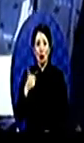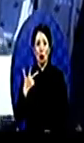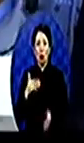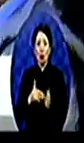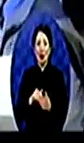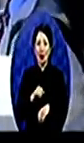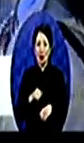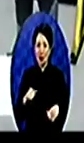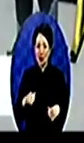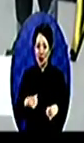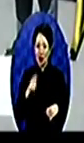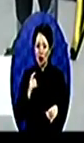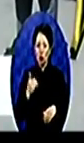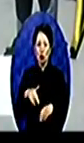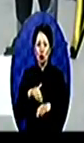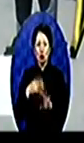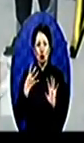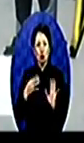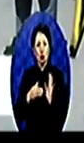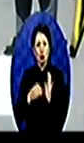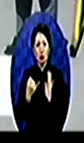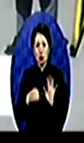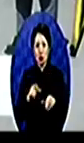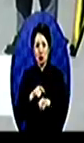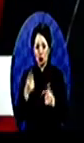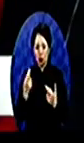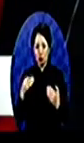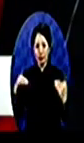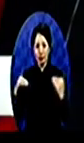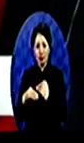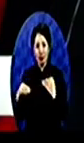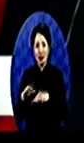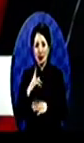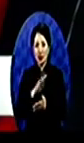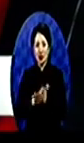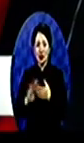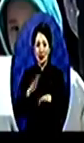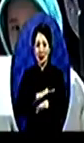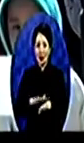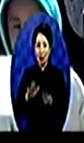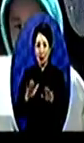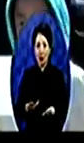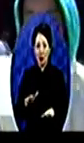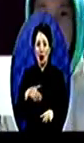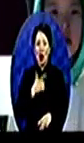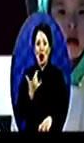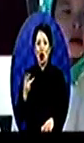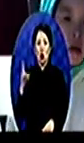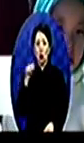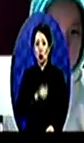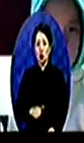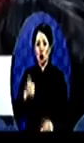хорооны 9600 орчим иргэн хоёр урсгалтай шин замаар зорцсноор аюулгүй эрүүл орчинд амьдрах боломжтой